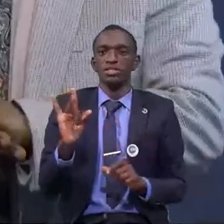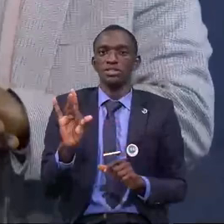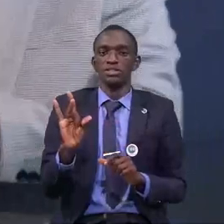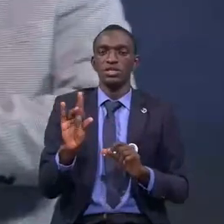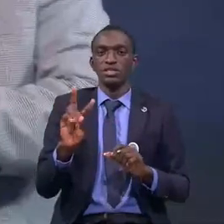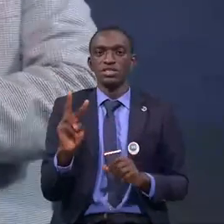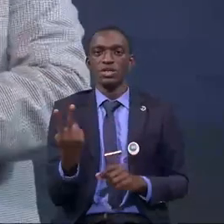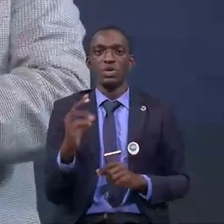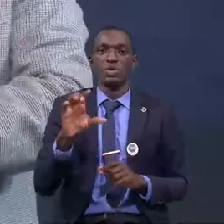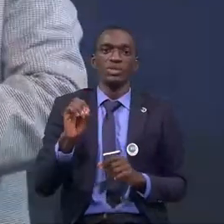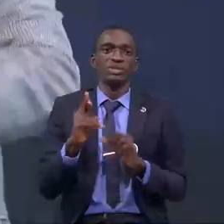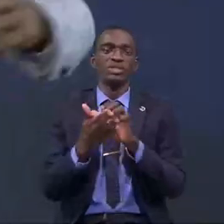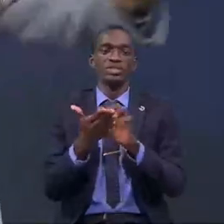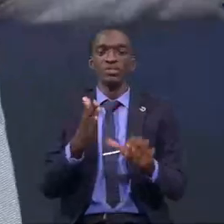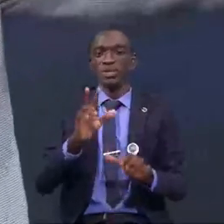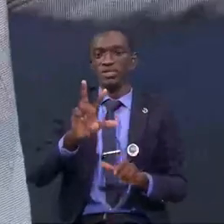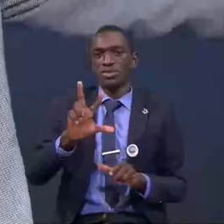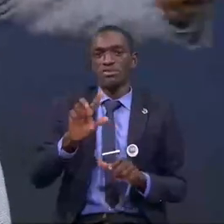2 Corinthiens 3, 18.